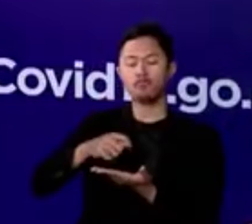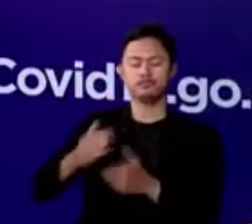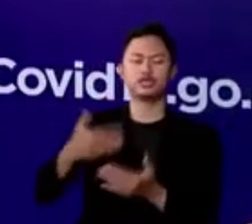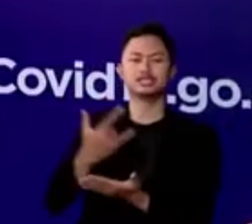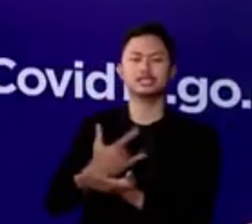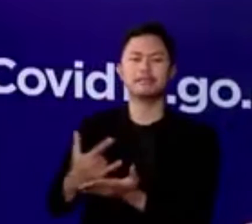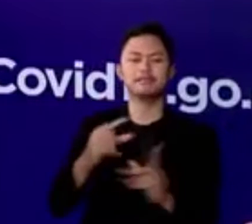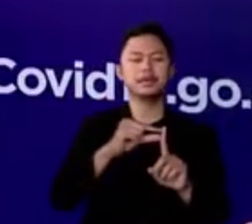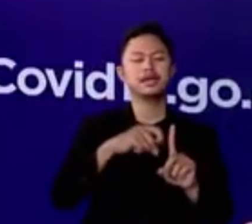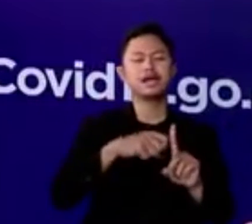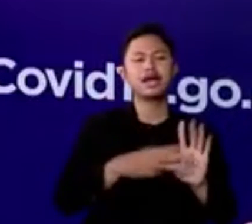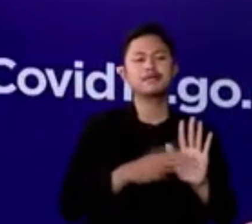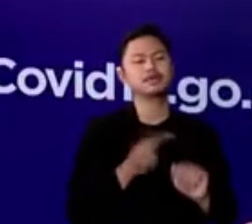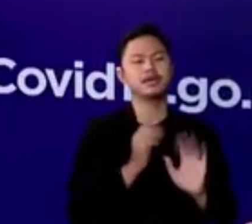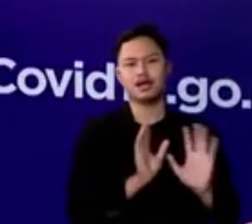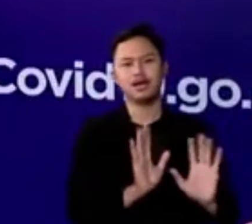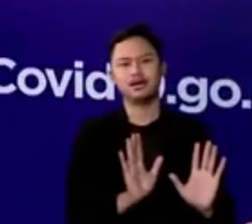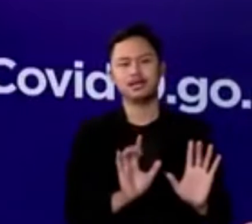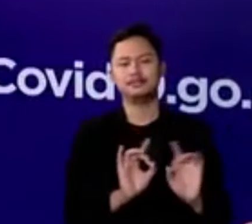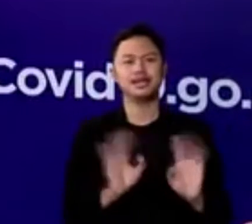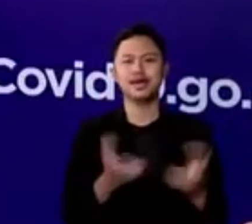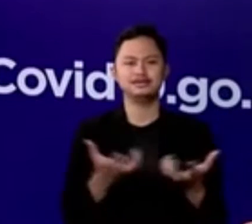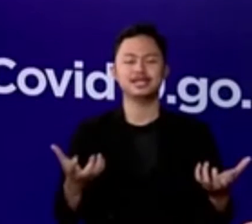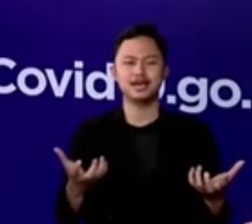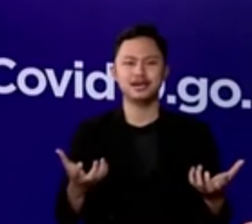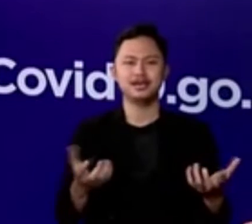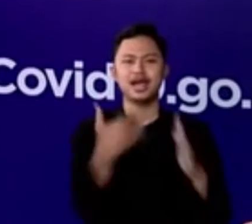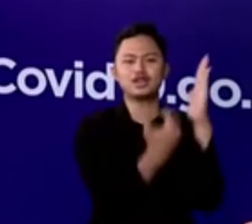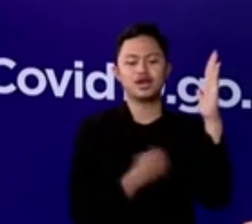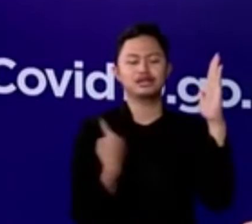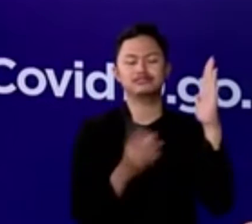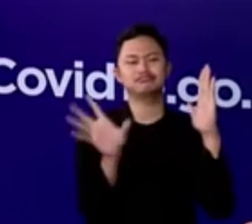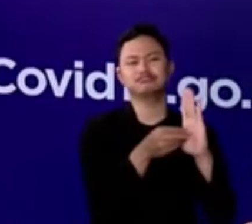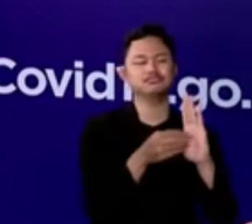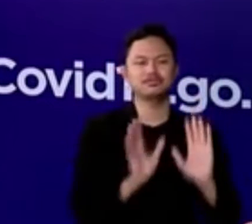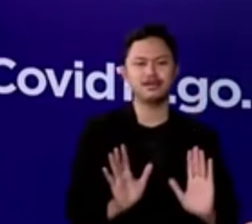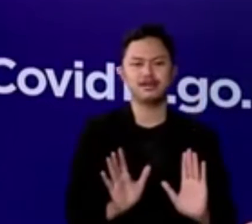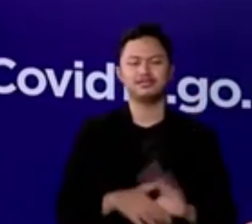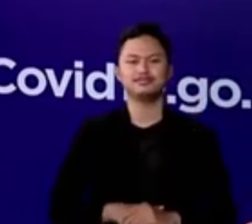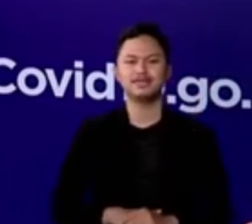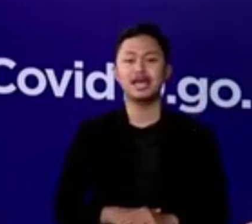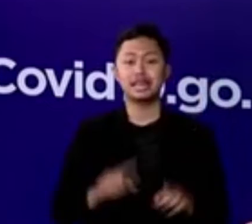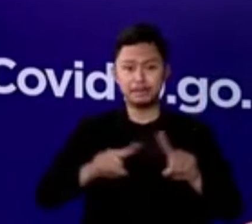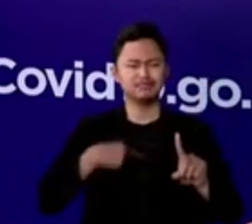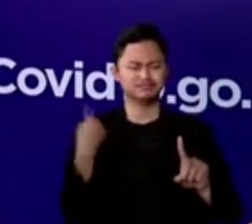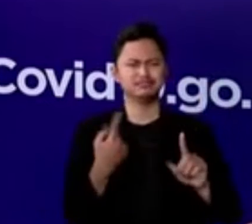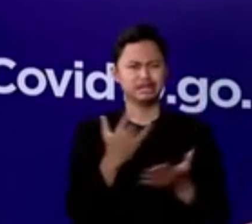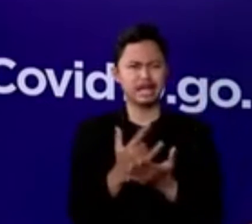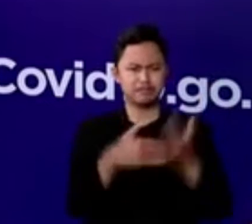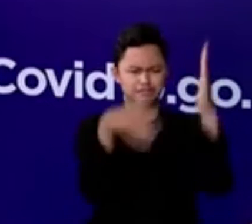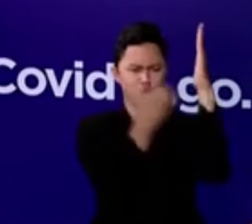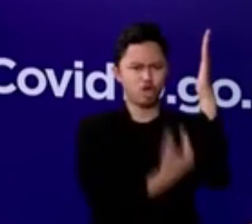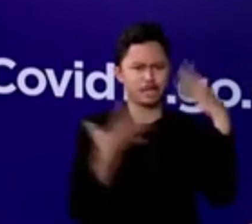karena tapi eh Disamping itu kita juga tetap gitu kan tahu untuk mematuhi protokol